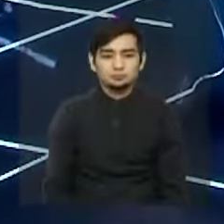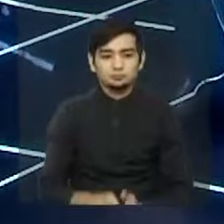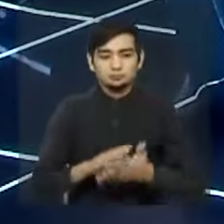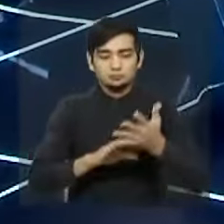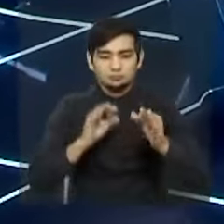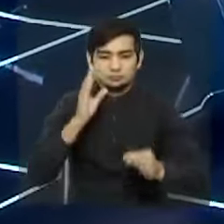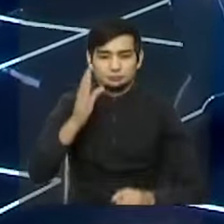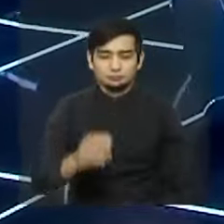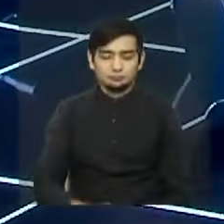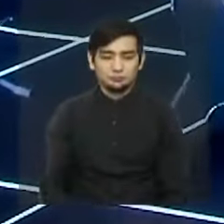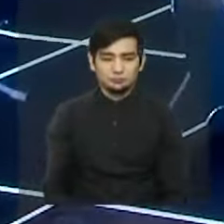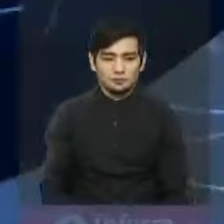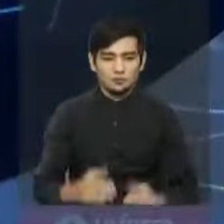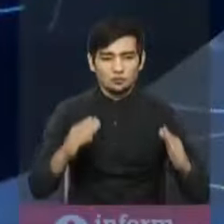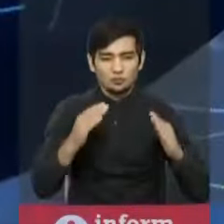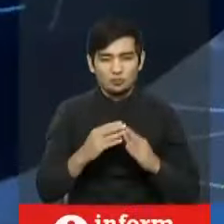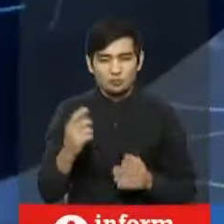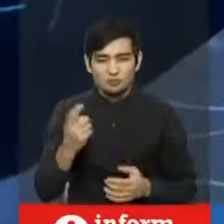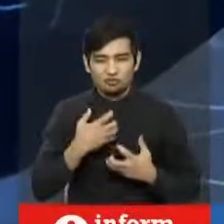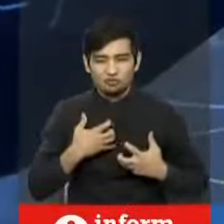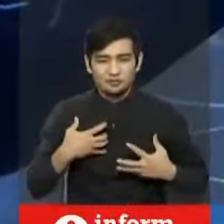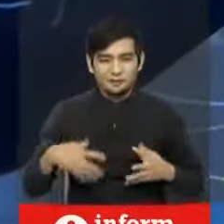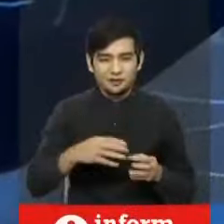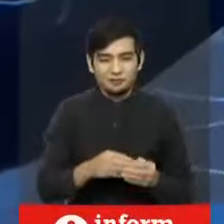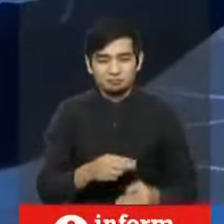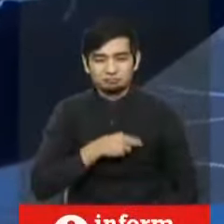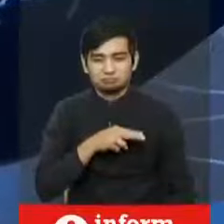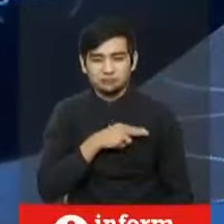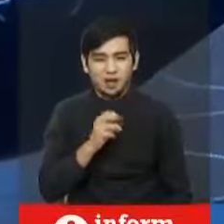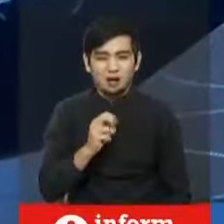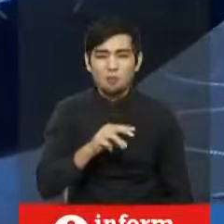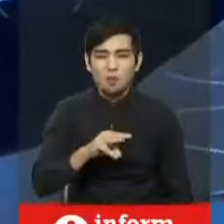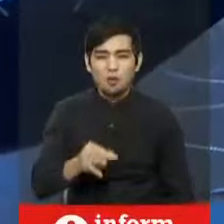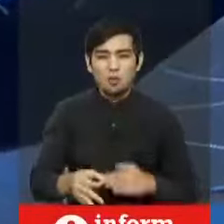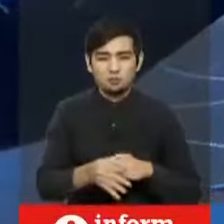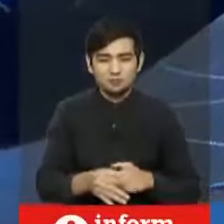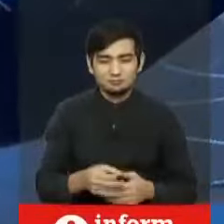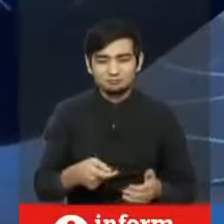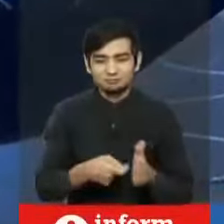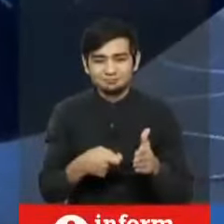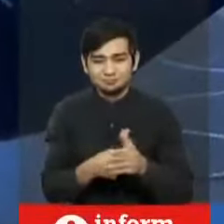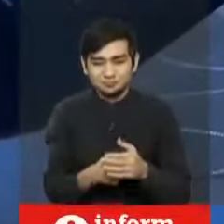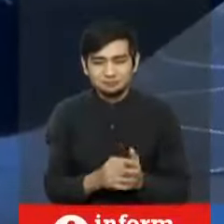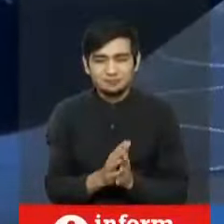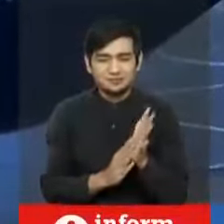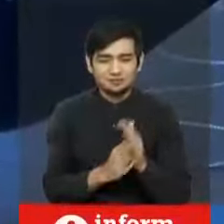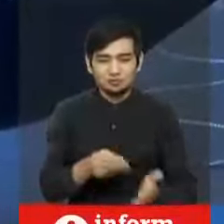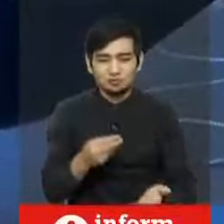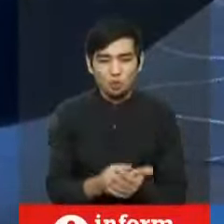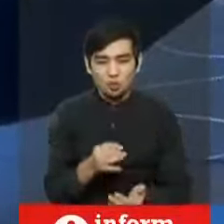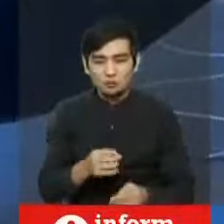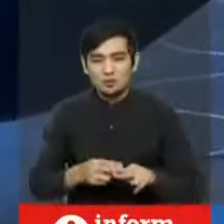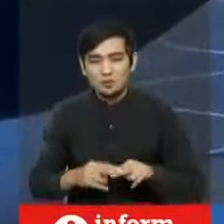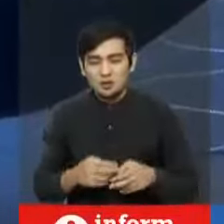Продолжаем эфир. Домашний скот гибнет в Акмолинской области. Из-за удорожания кормов сельчанам нечем кормить коров и